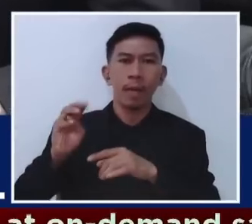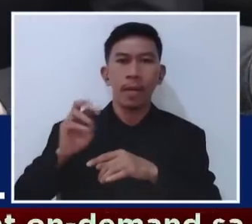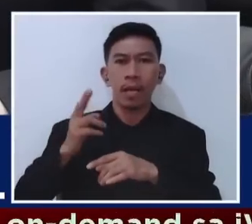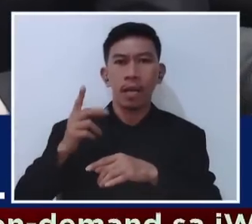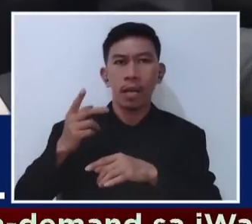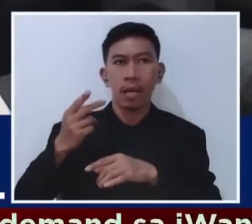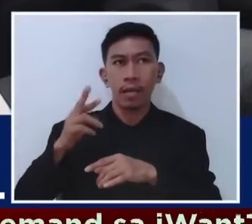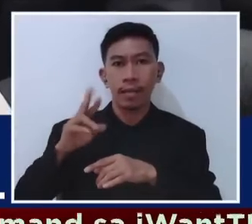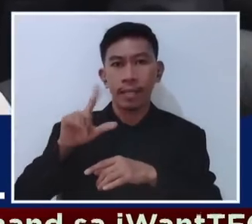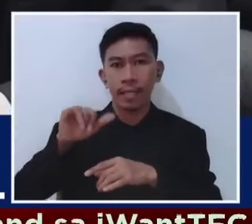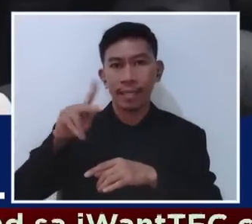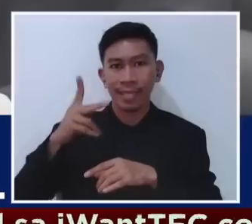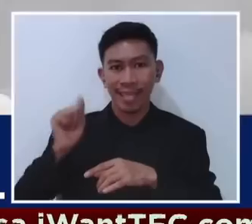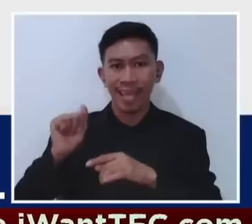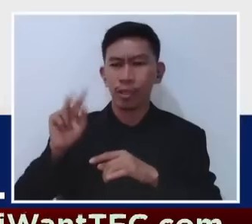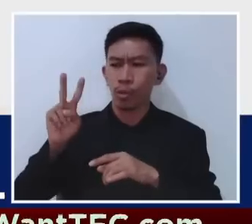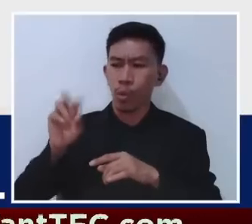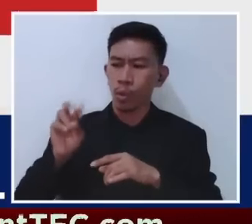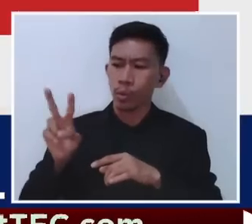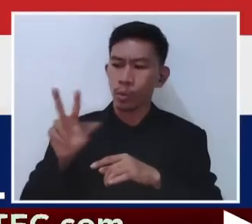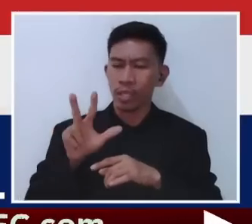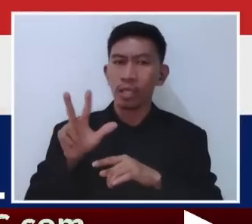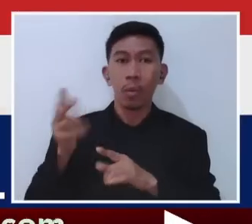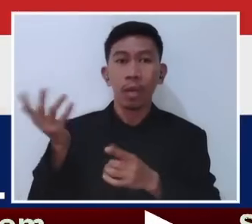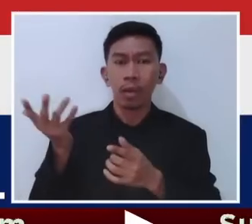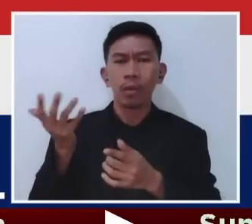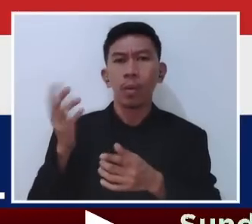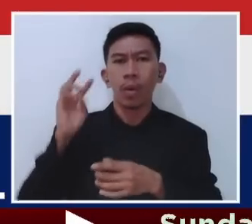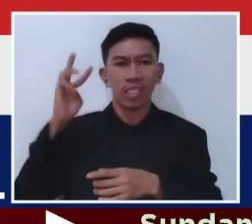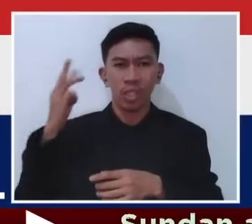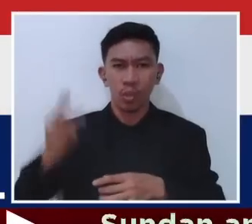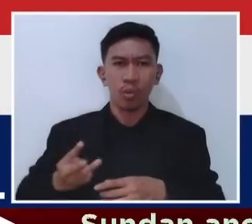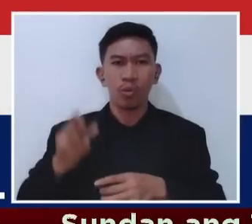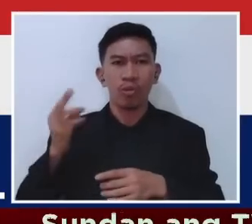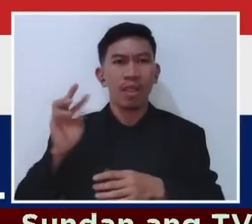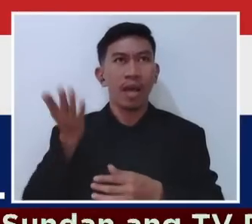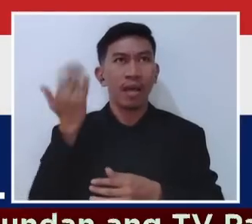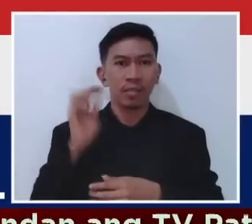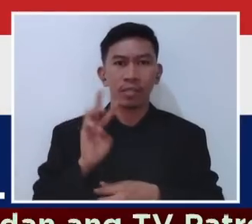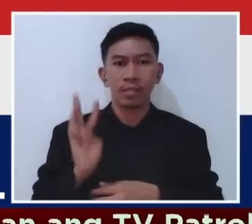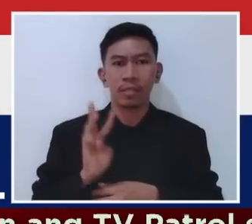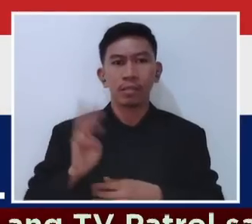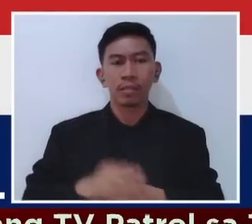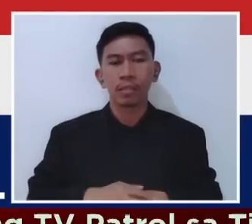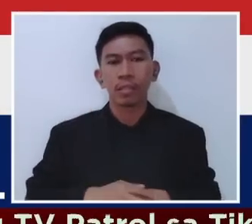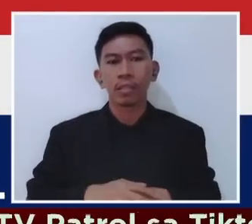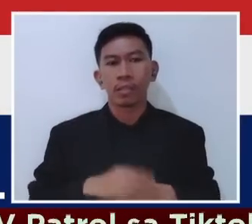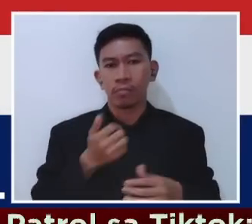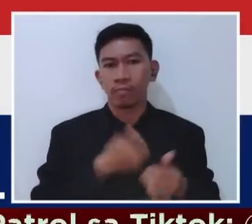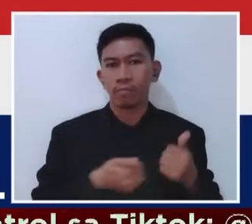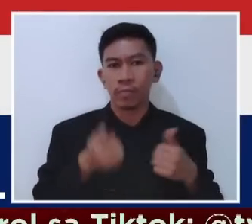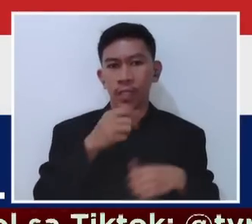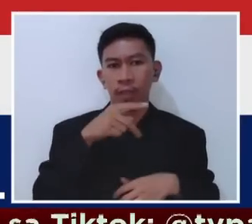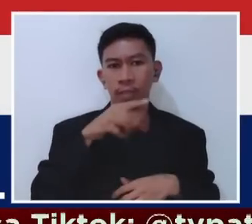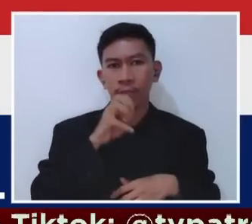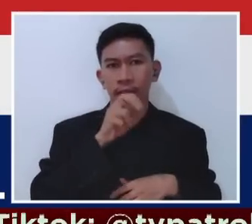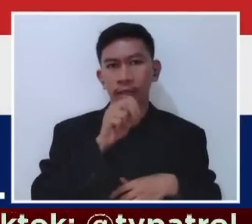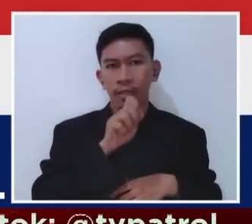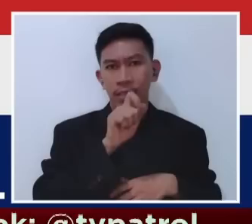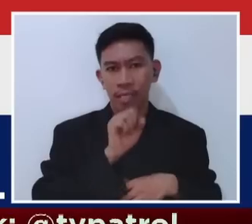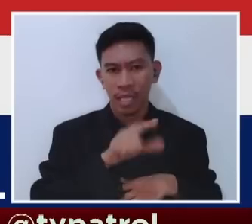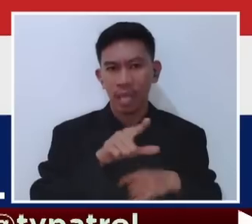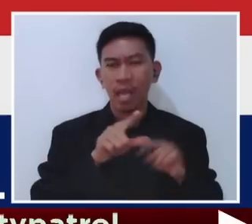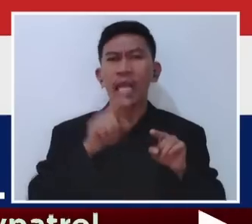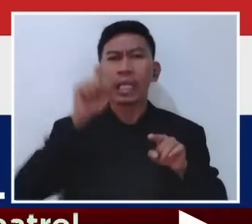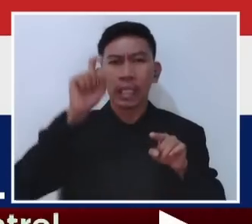2023 sa Washington, D.C. Miyerkules. Ayon kay Senate Minority Leader Aquilino Pimentel III, i-veto ng Pangulo ang Maharlika Bill